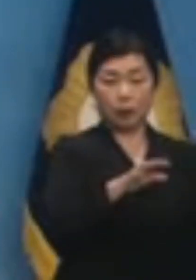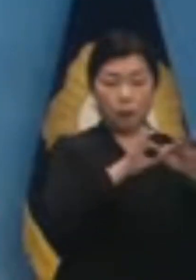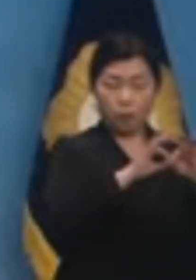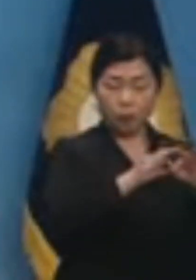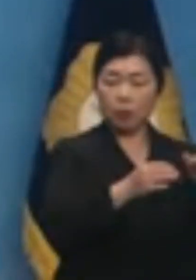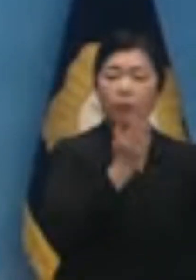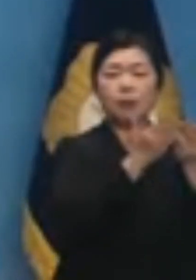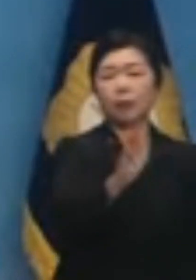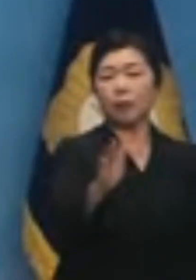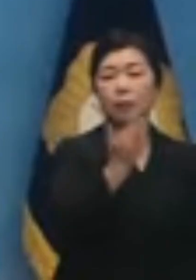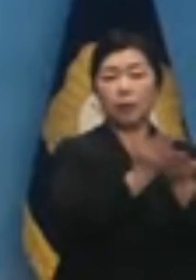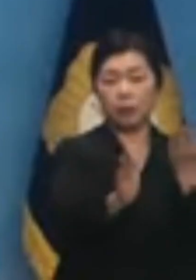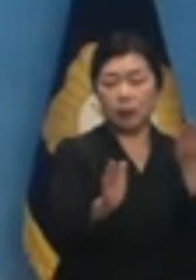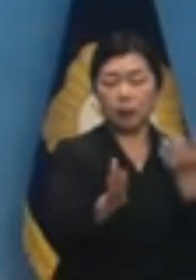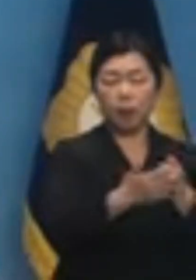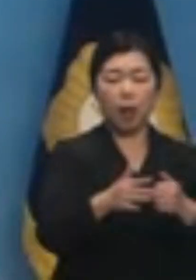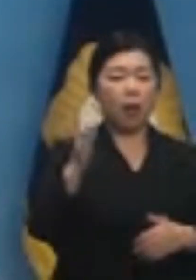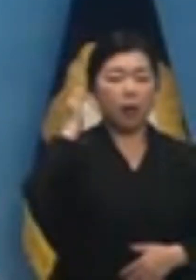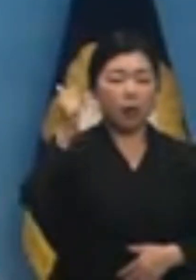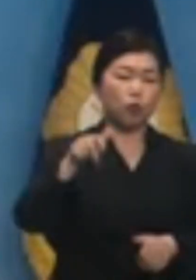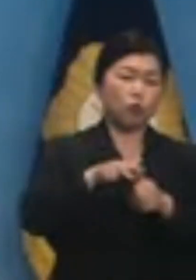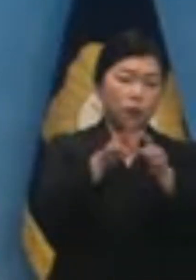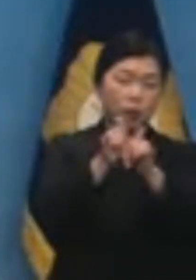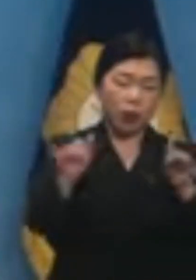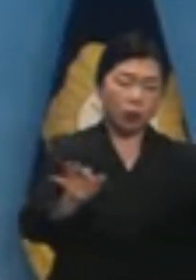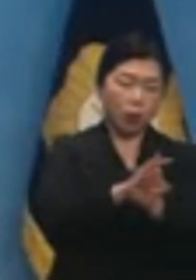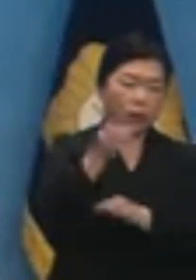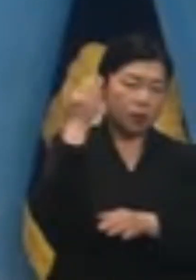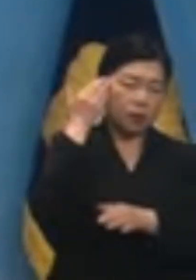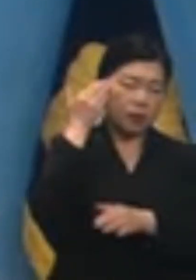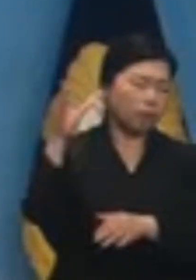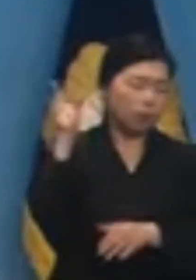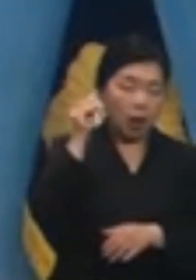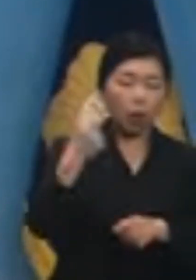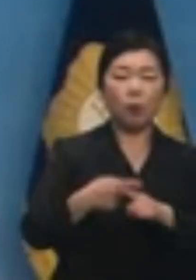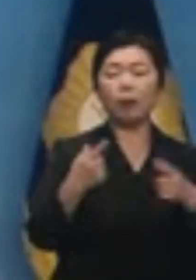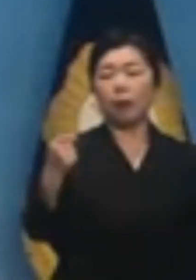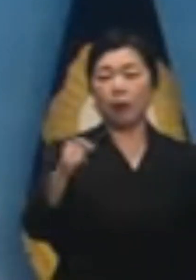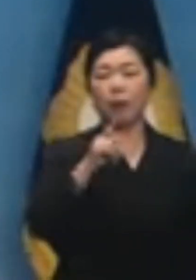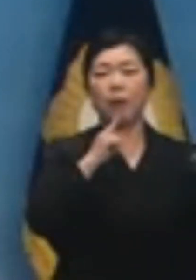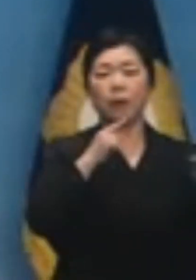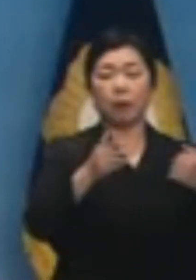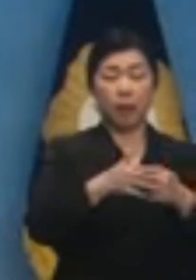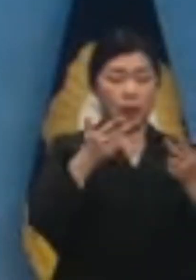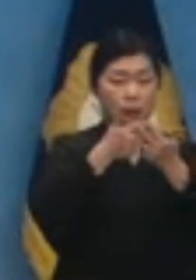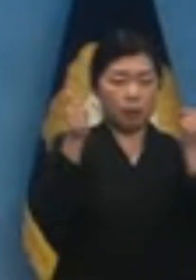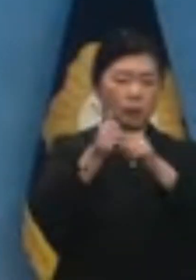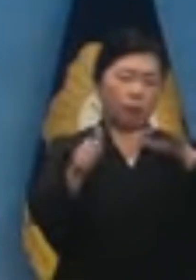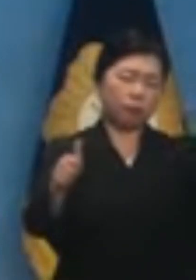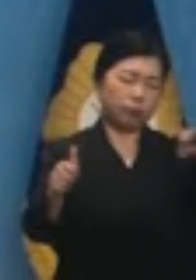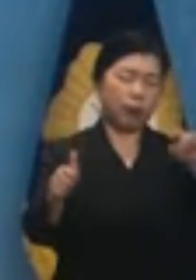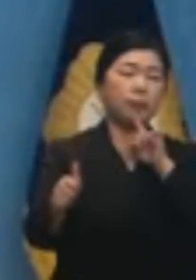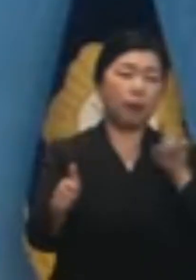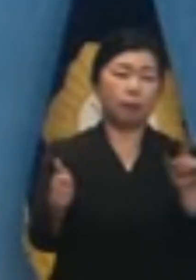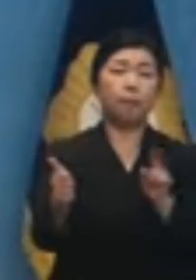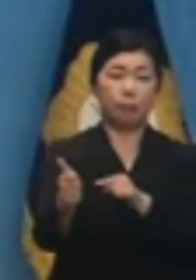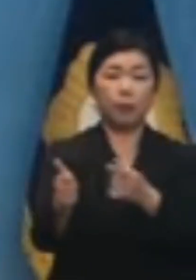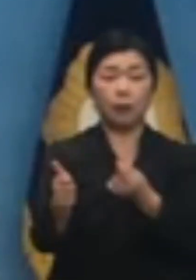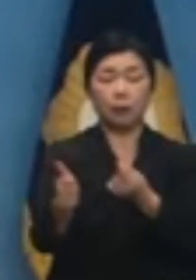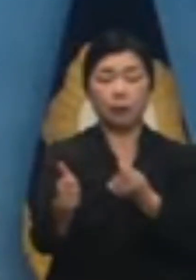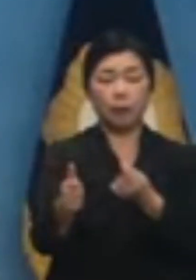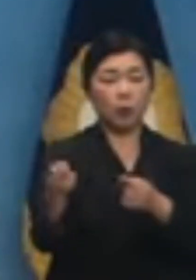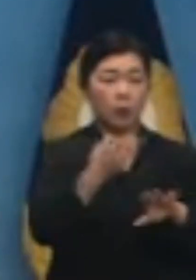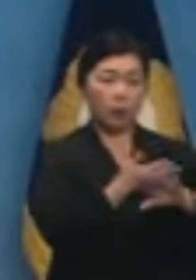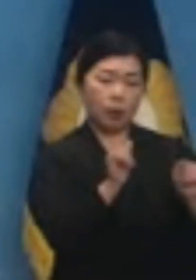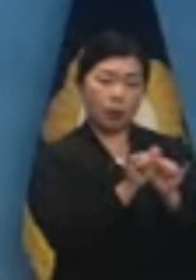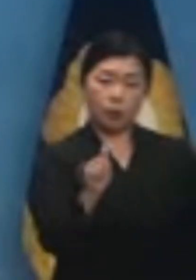때문에 대선 후보의 경제학 수준으로 논하기엔 정말 참담하다고 발언하며 이재명 후보를 비하했습니다. 함께 출연한 또